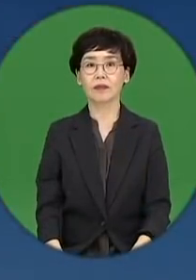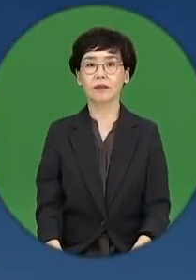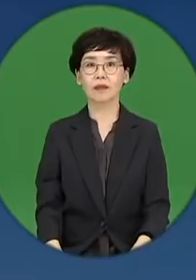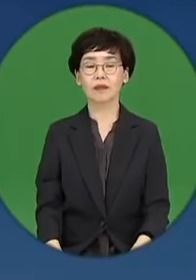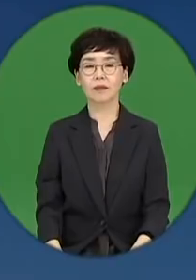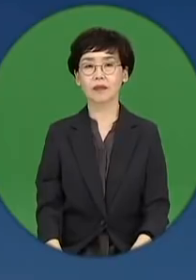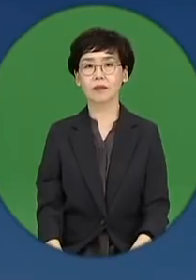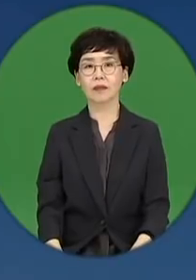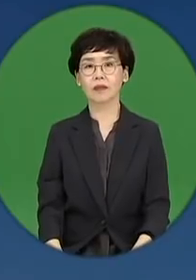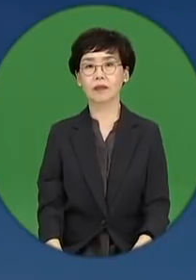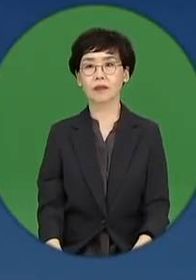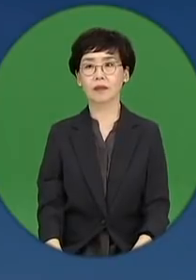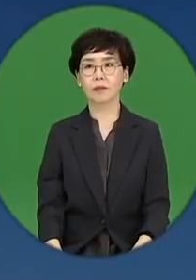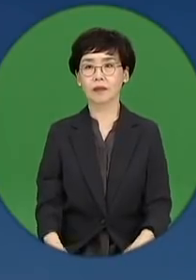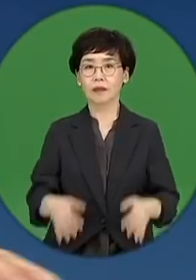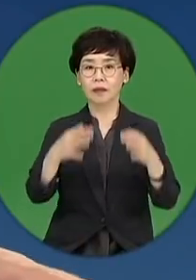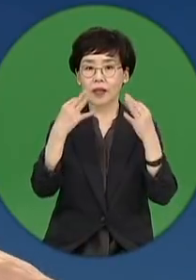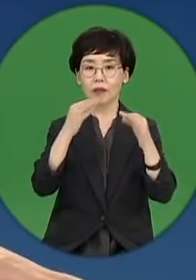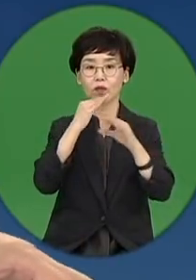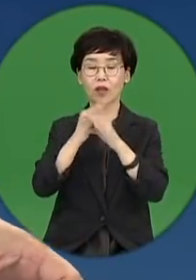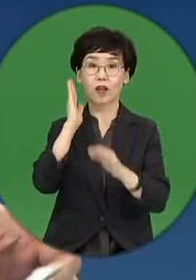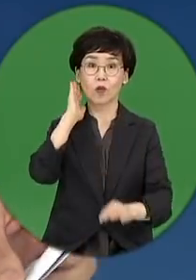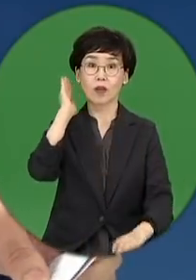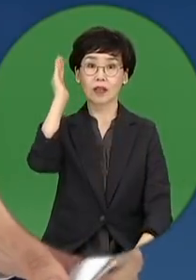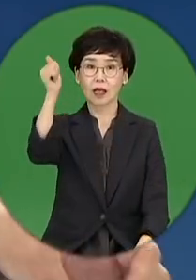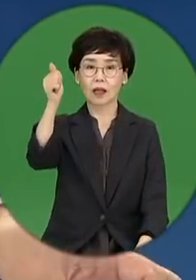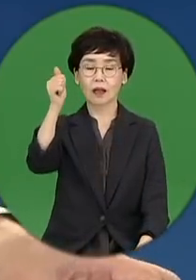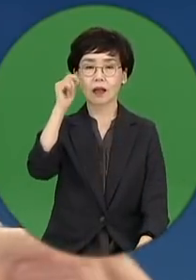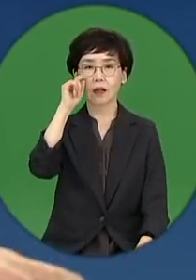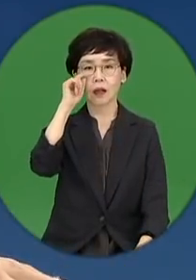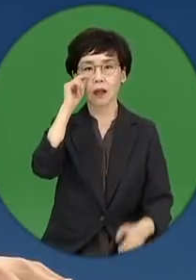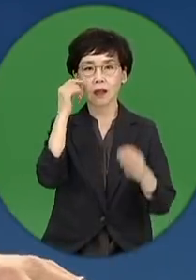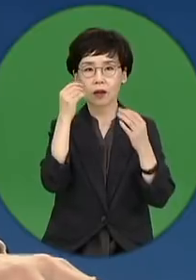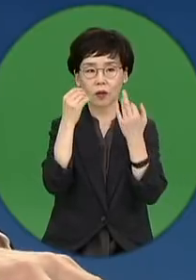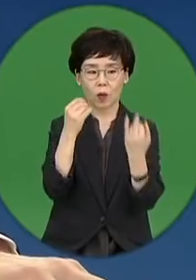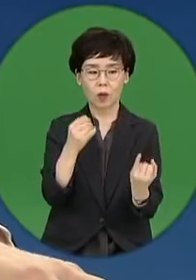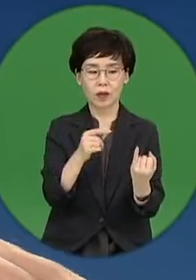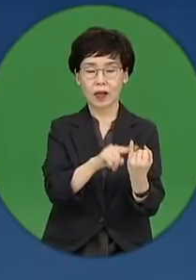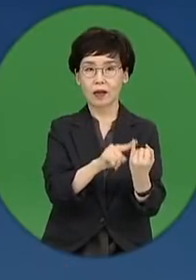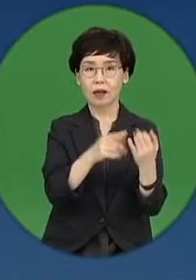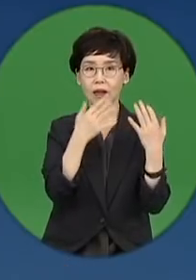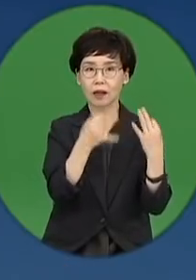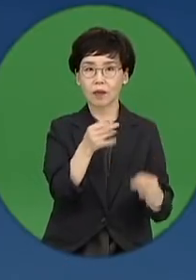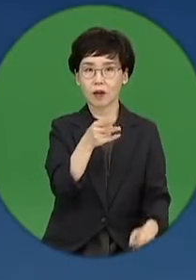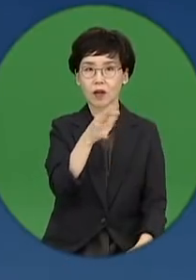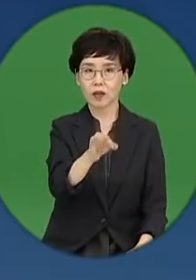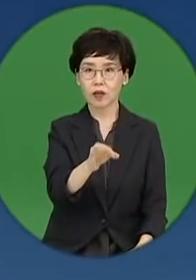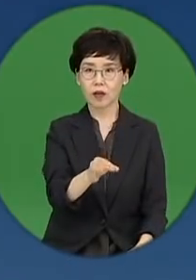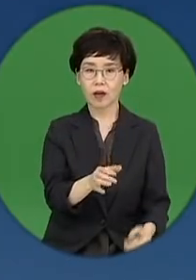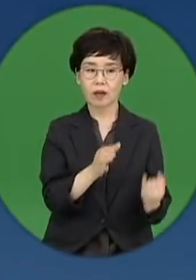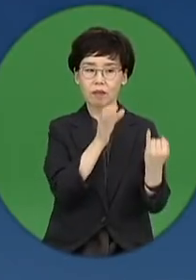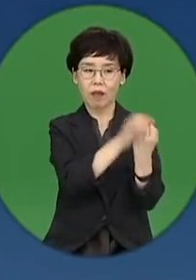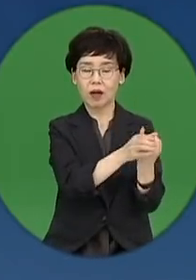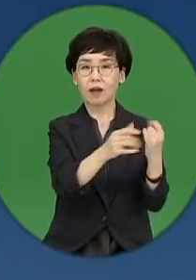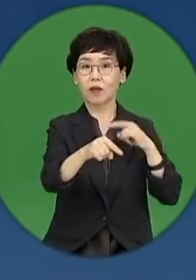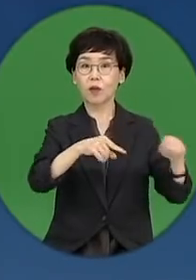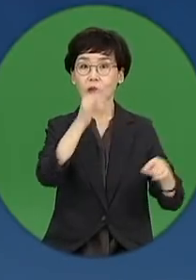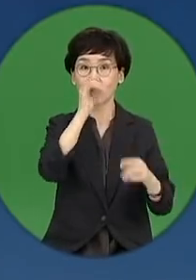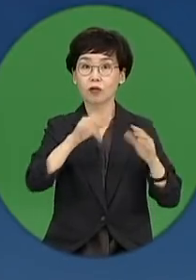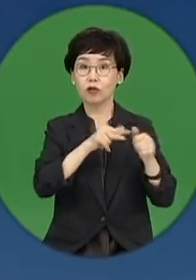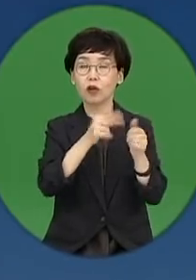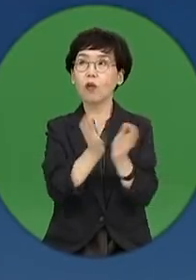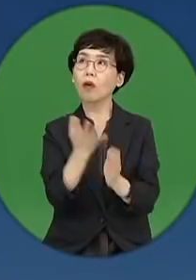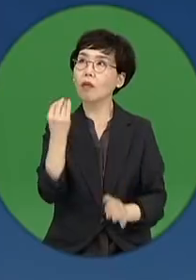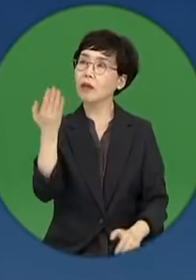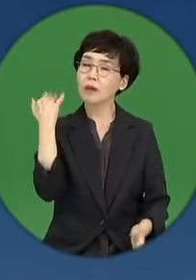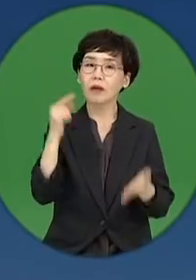네, 김정은 국무위원장, 김여정, 동생인 김여정 부부장에게 위임 통치를 하고 있다. 국정원이 얼마 전에 이렇게 보도를